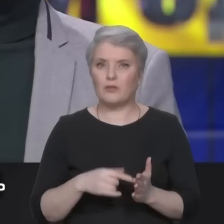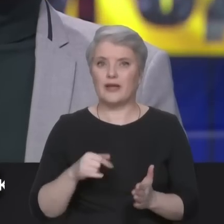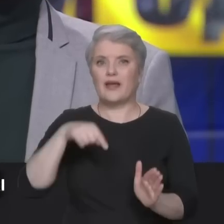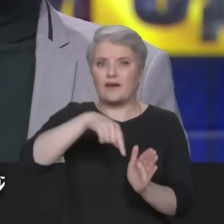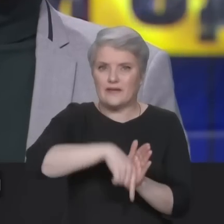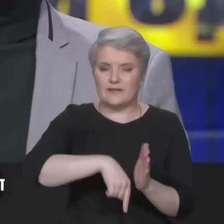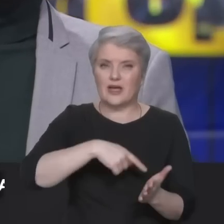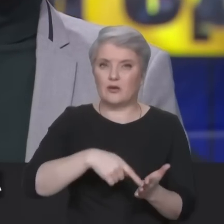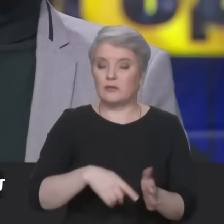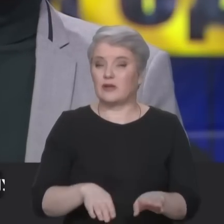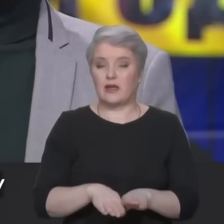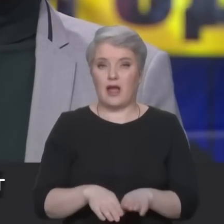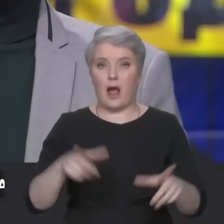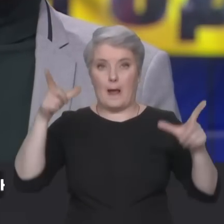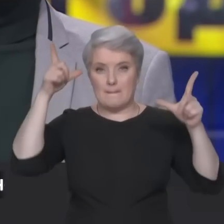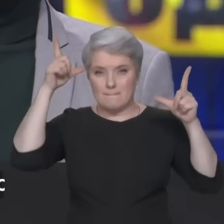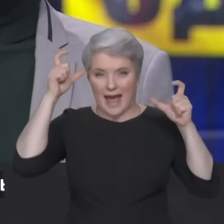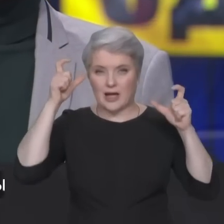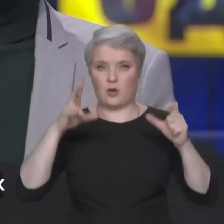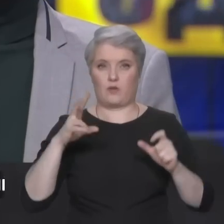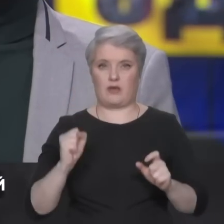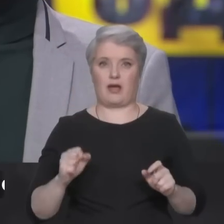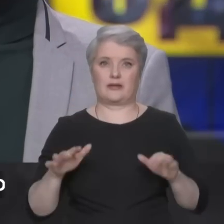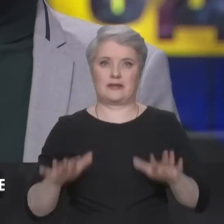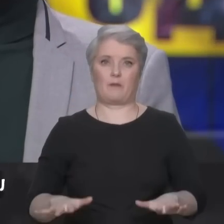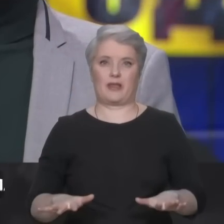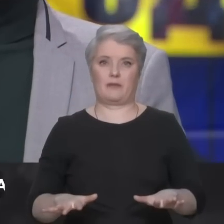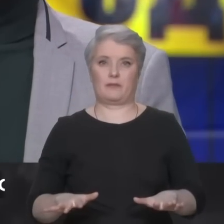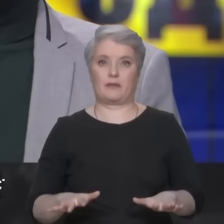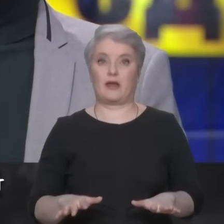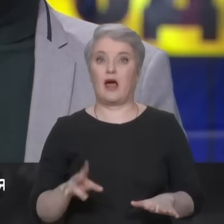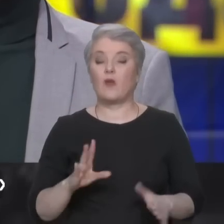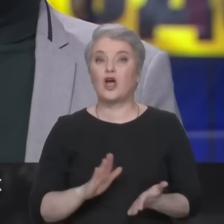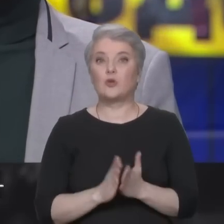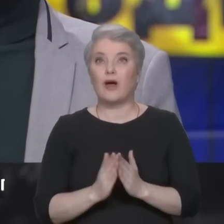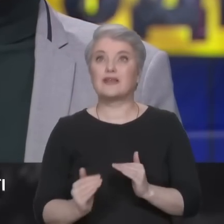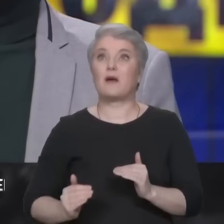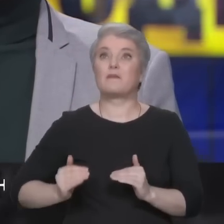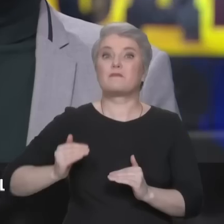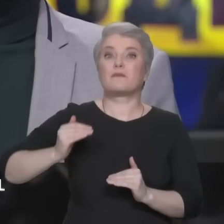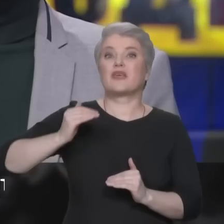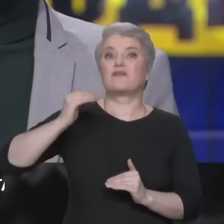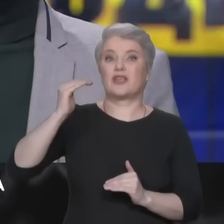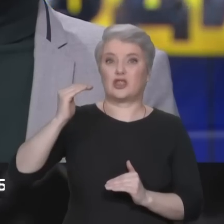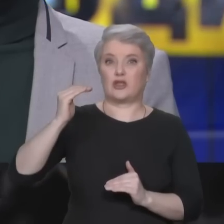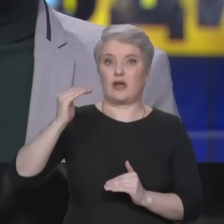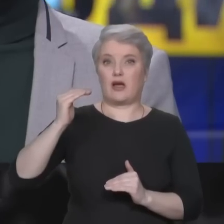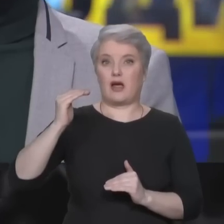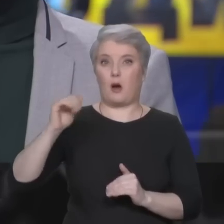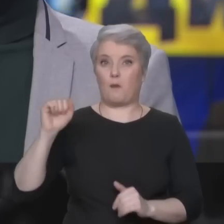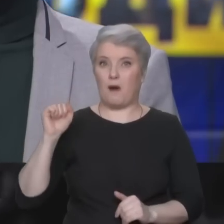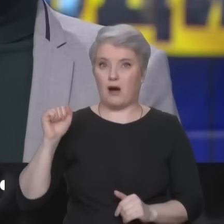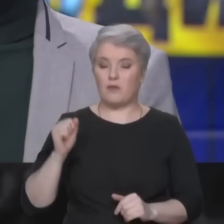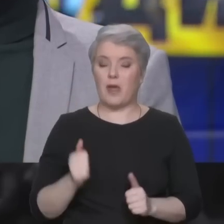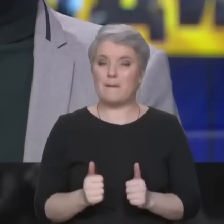до пекла на землі, але ситуація от на північному фланзі від Бахмута дуже близька до